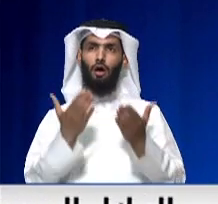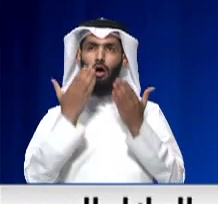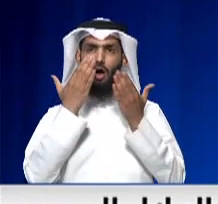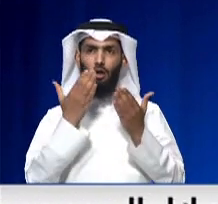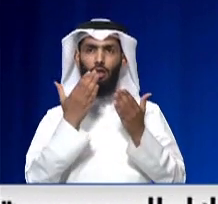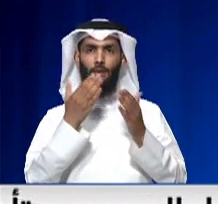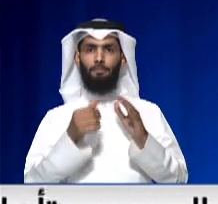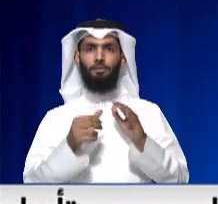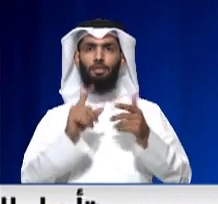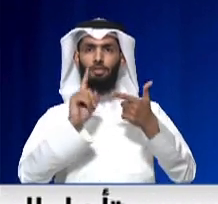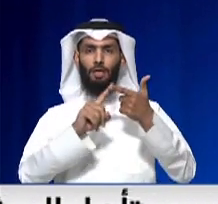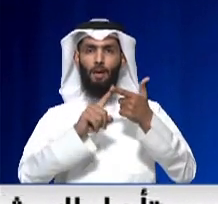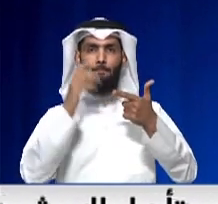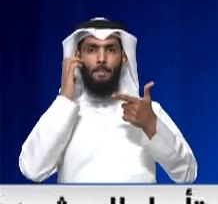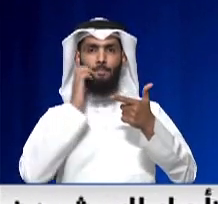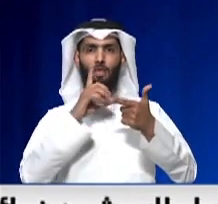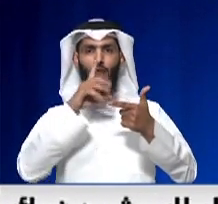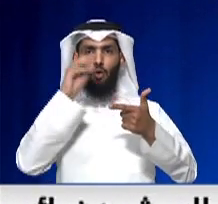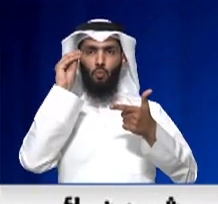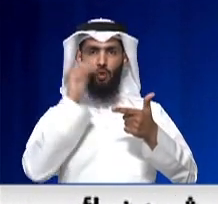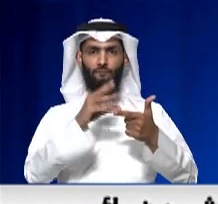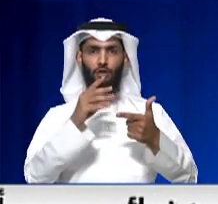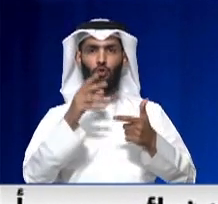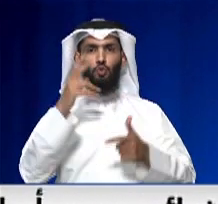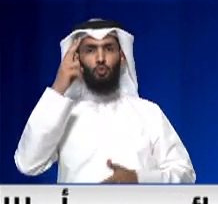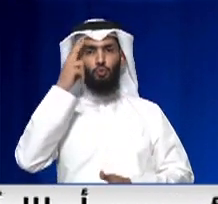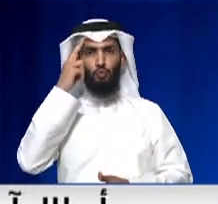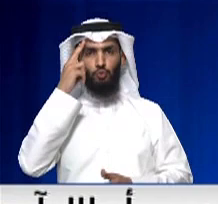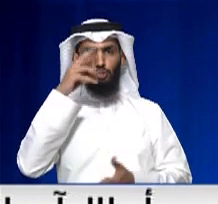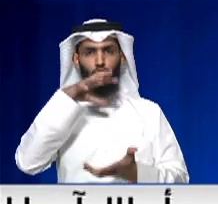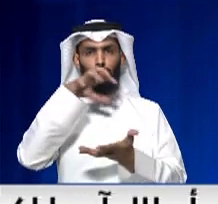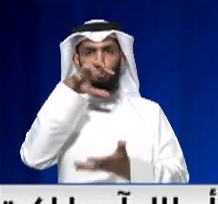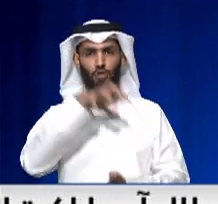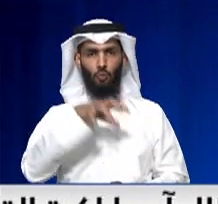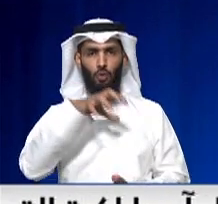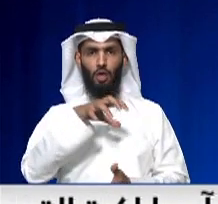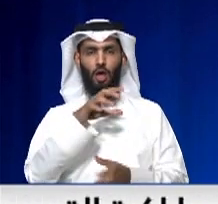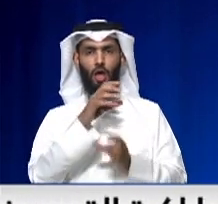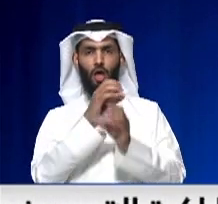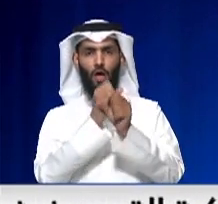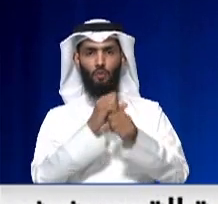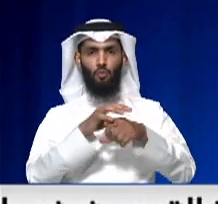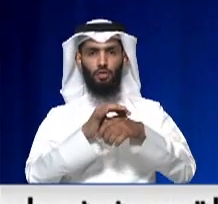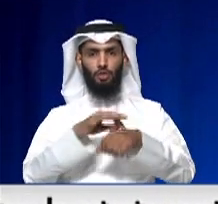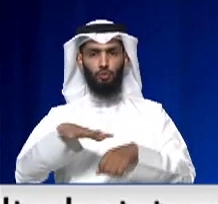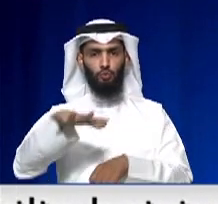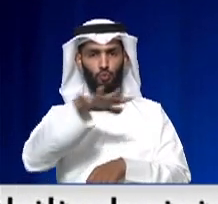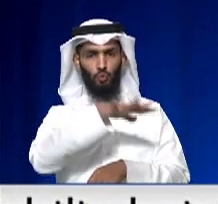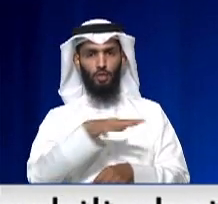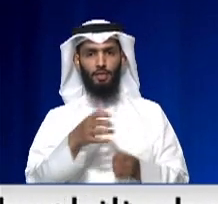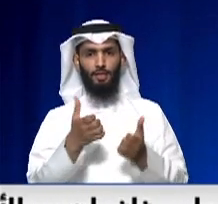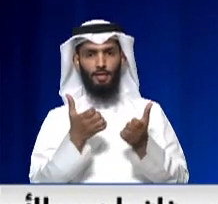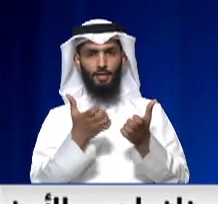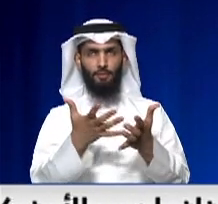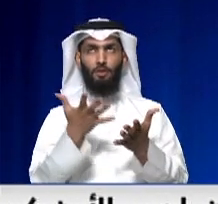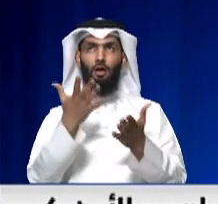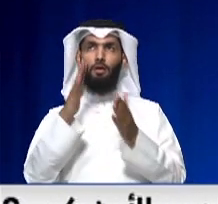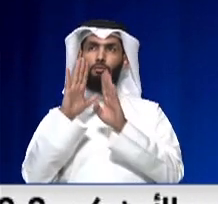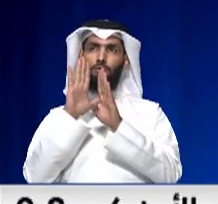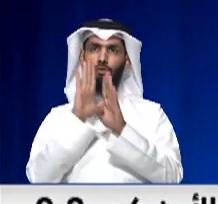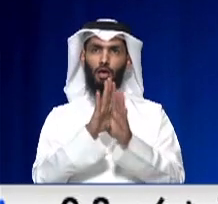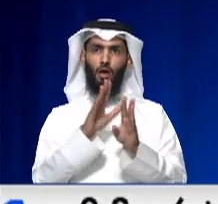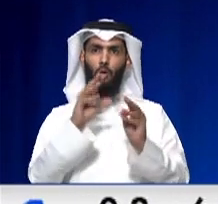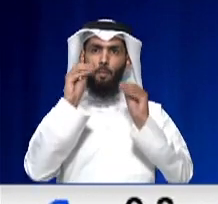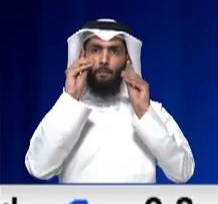موفور الصحه والعافيه وان يحقق للمملكه العربيه السعوديه وشعبها الكريم المزيد من التقدم